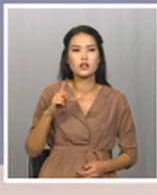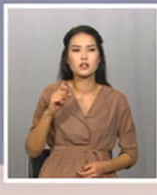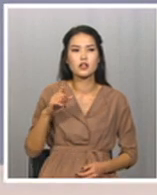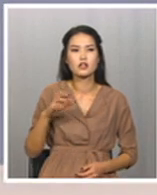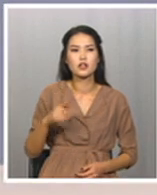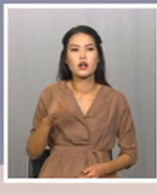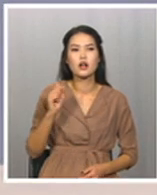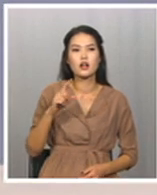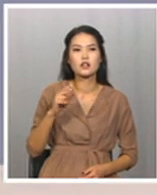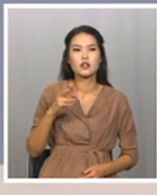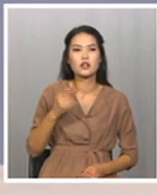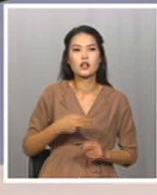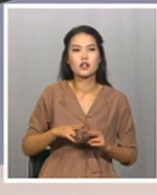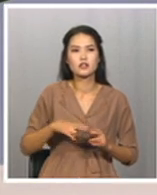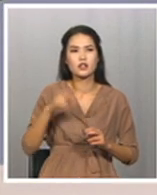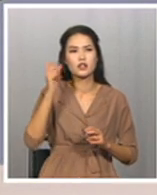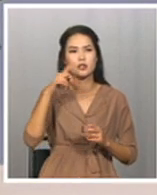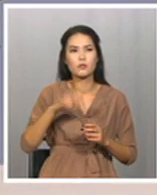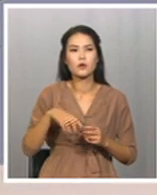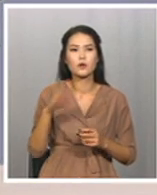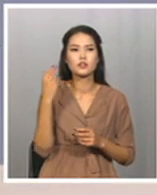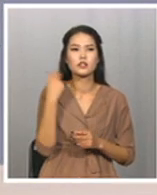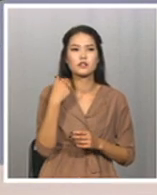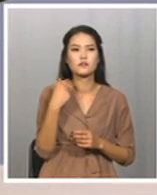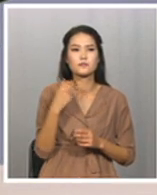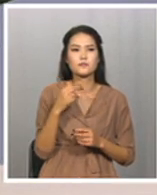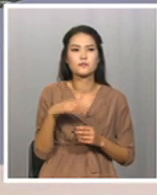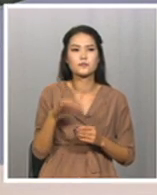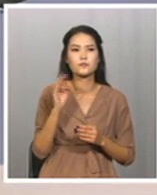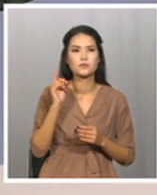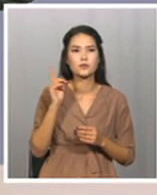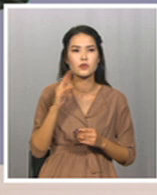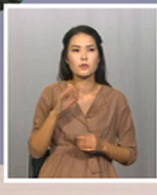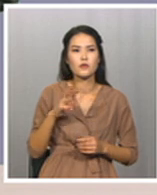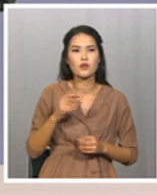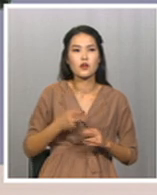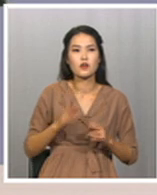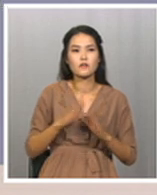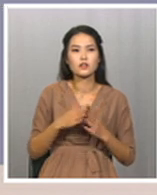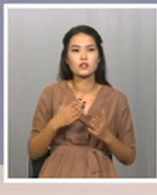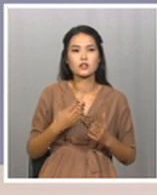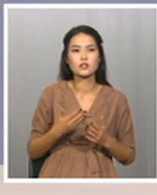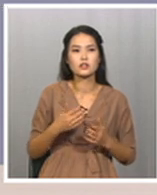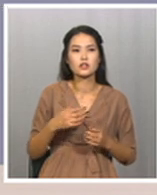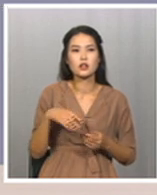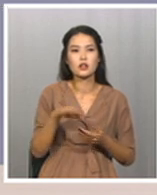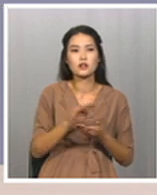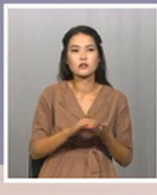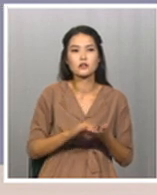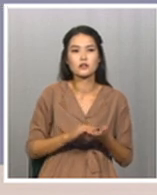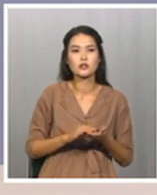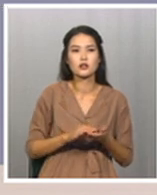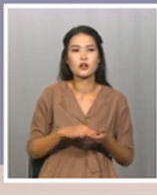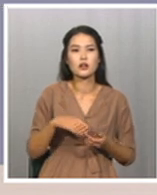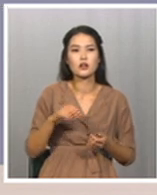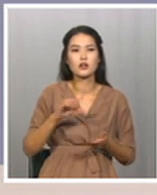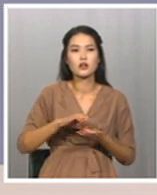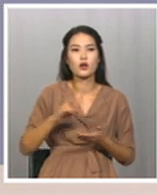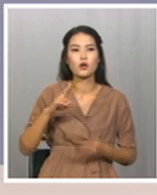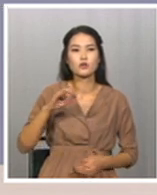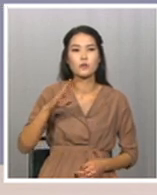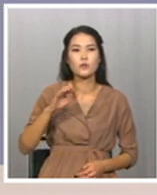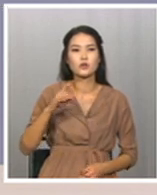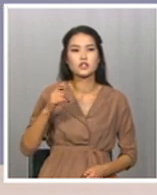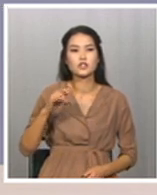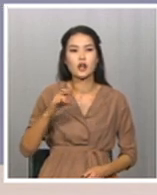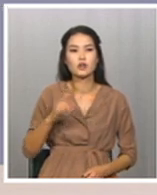Азазель – это демон в древнееврейской мифологии. В книге Еноха Азазель – предводитель допотопных гигантов, восставших